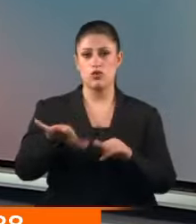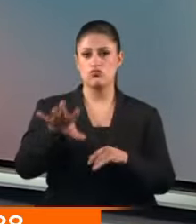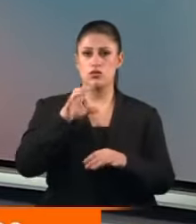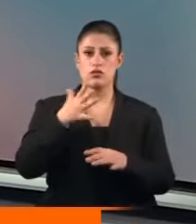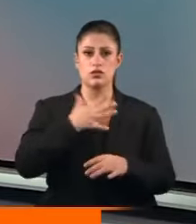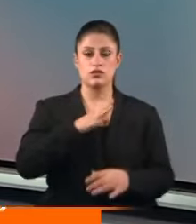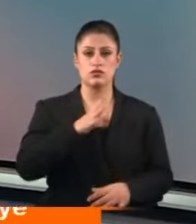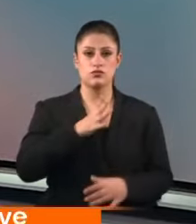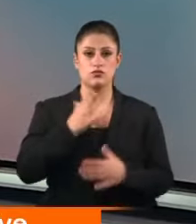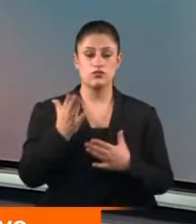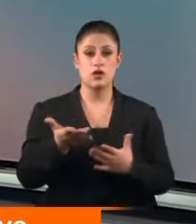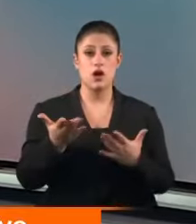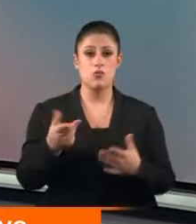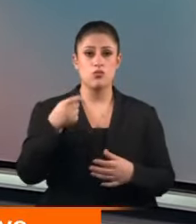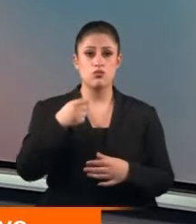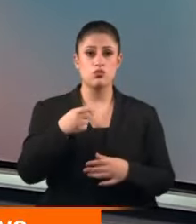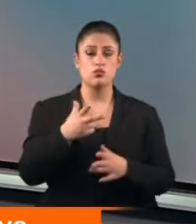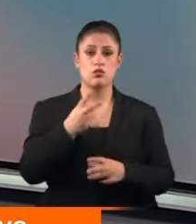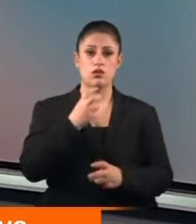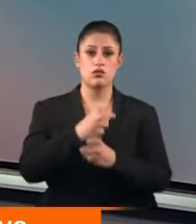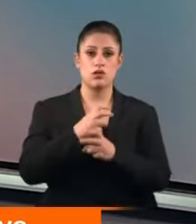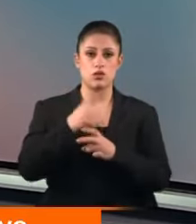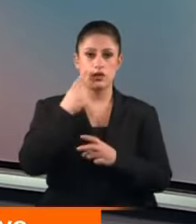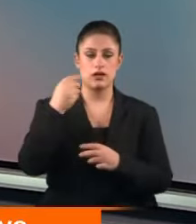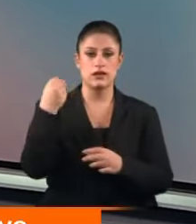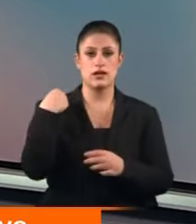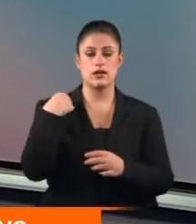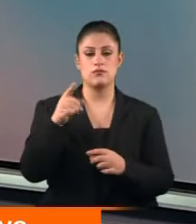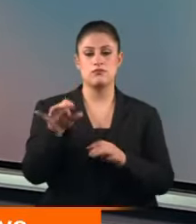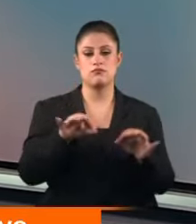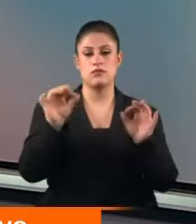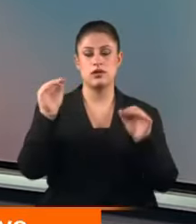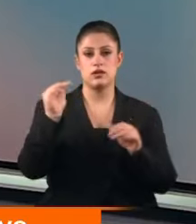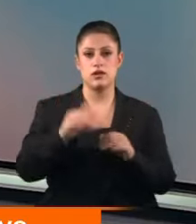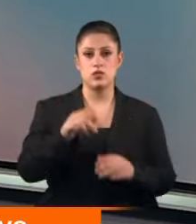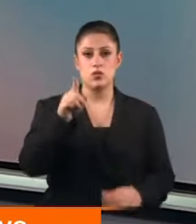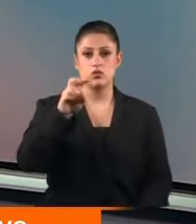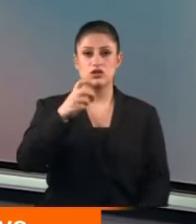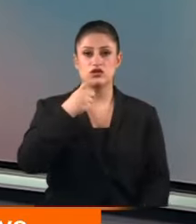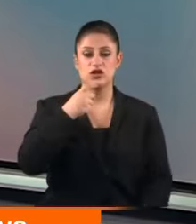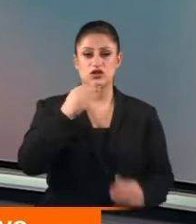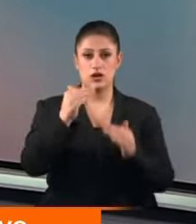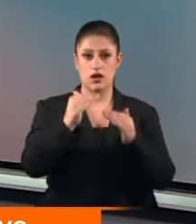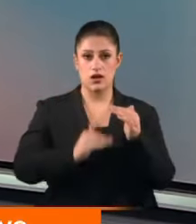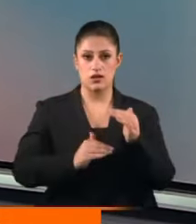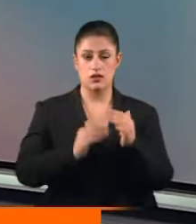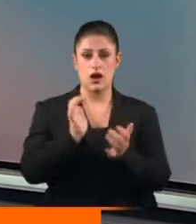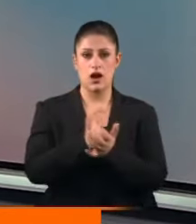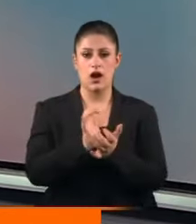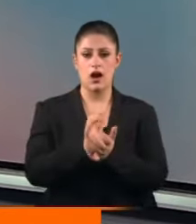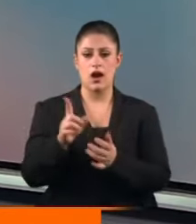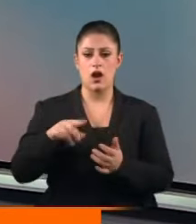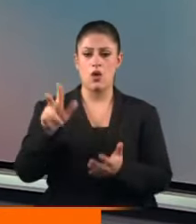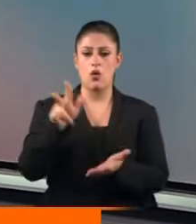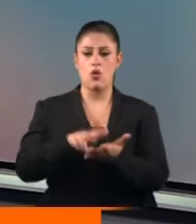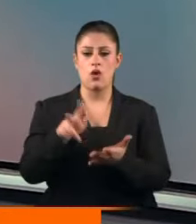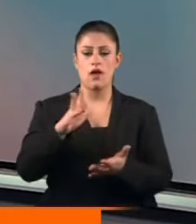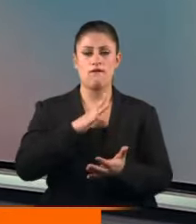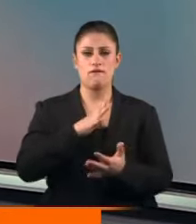ama artık bu tehlikeli duruma yeni bir ayar getirildi. 18 yaş altı, aile onayı olsa